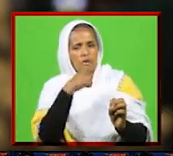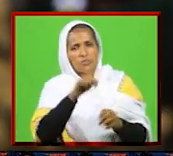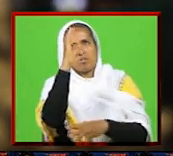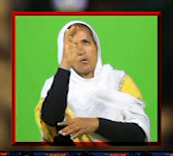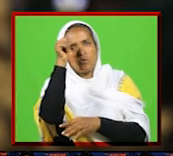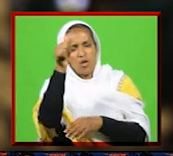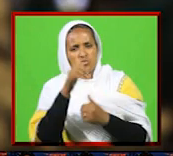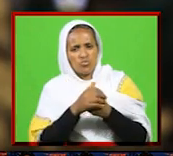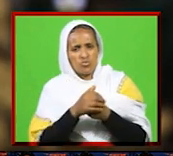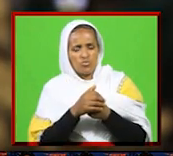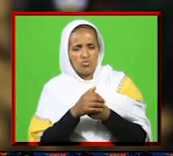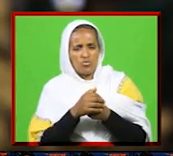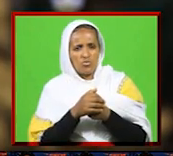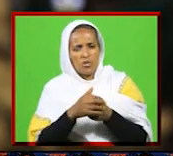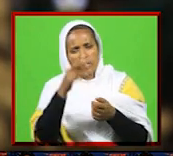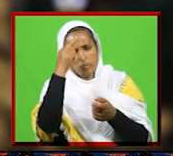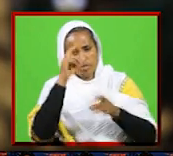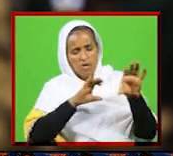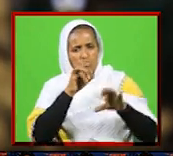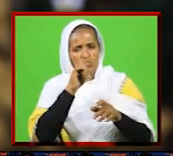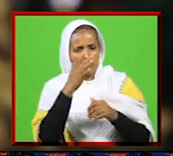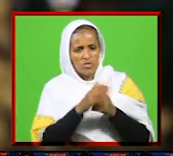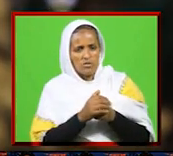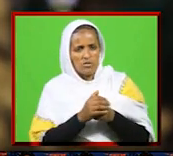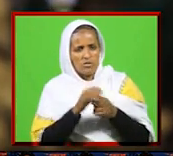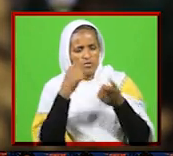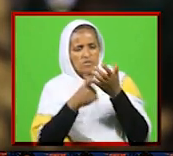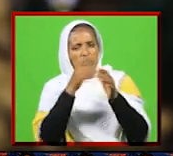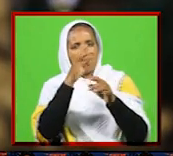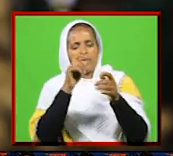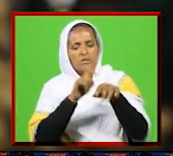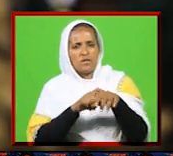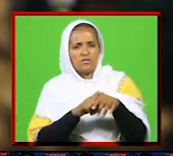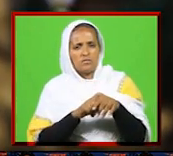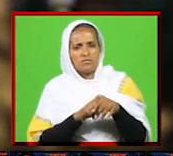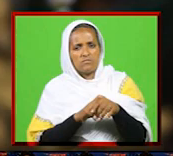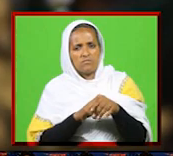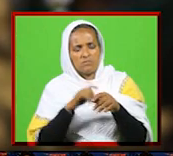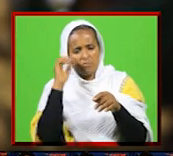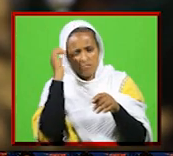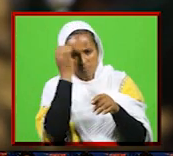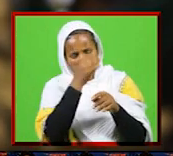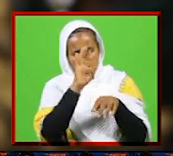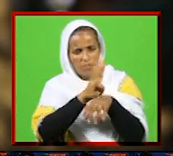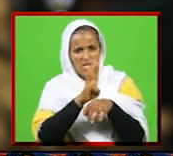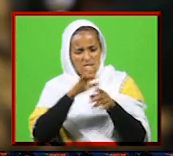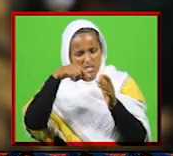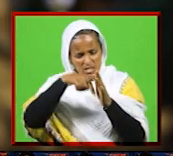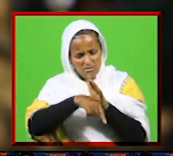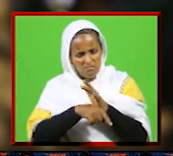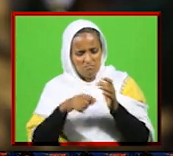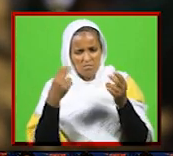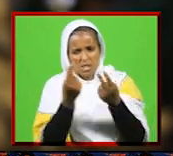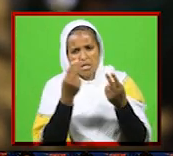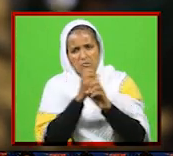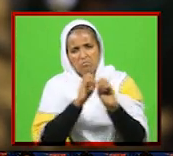ሌላውን መጽሐፍ አወረደ። ዝም ብሎ አጋጣሚ ነው እንግዲህ እግዚአብሔር ራሱ በቃ ብሎ ምክንያት አድርጎኝ ነው መሰለኝ። ዝም ብዬ እንግዲህ ያን ጊዜ